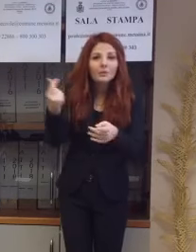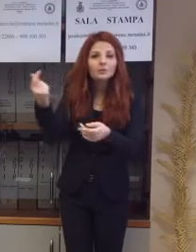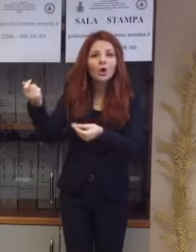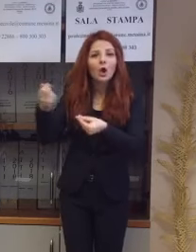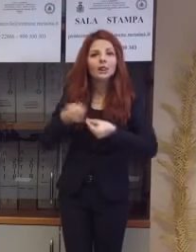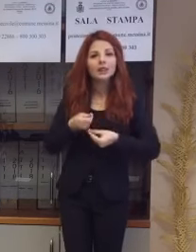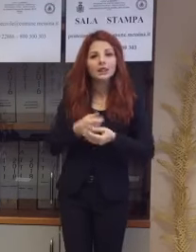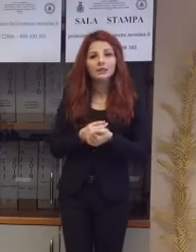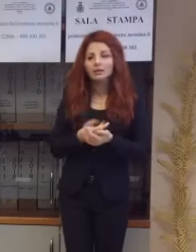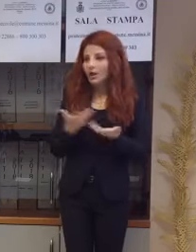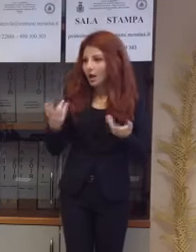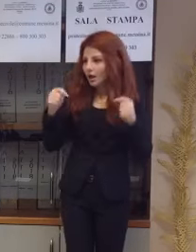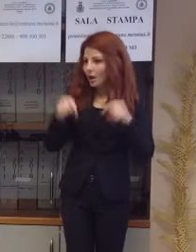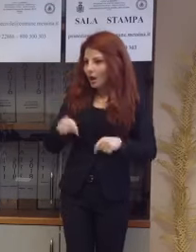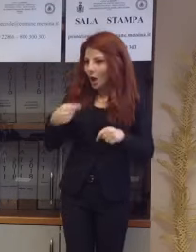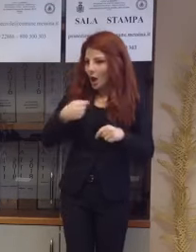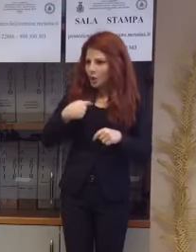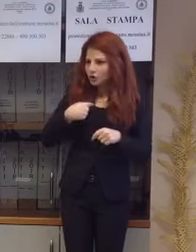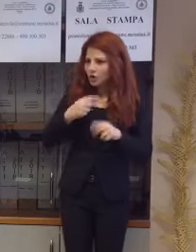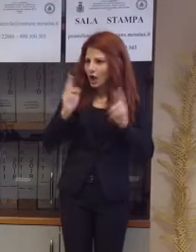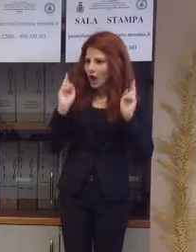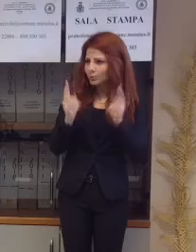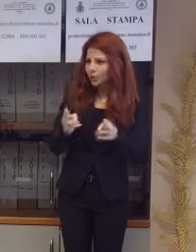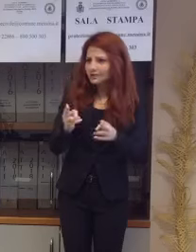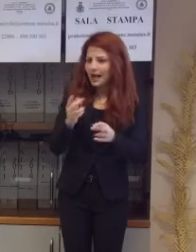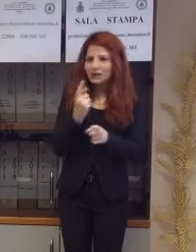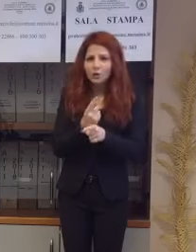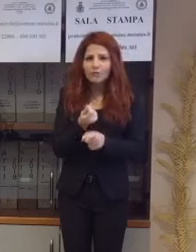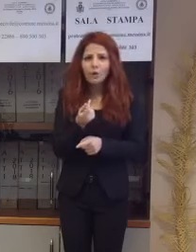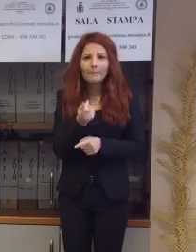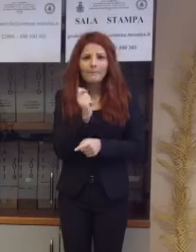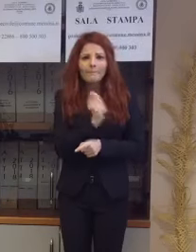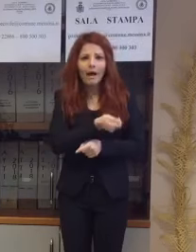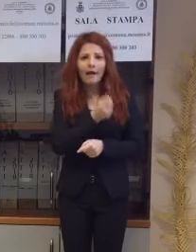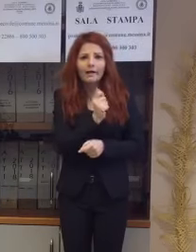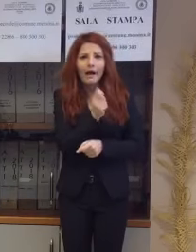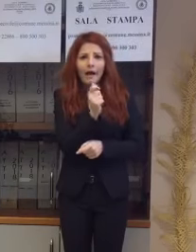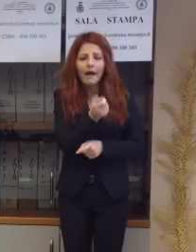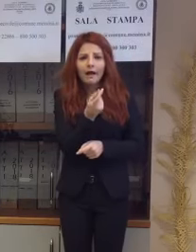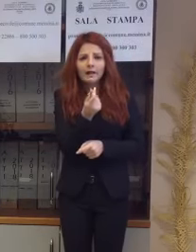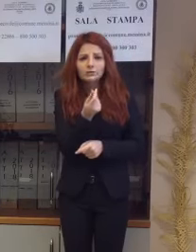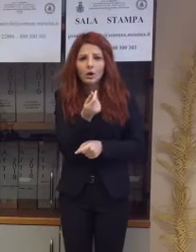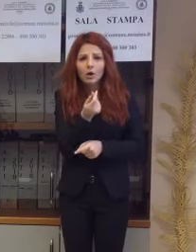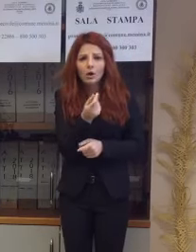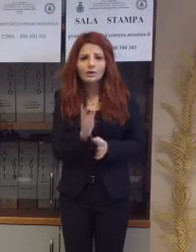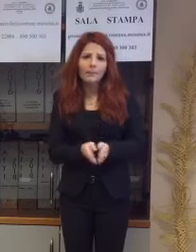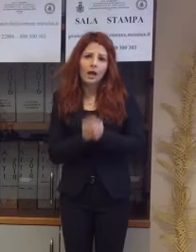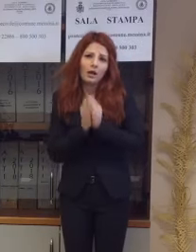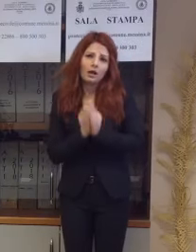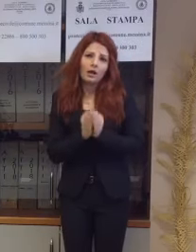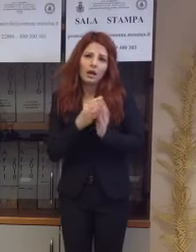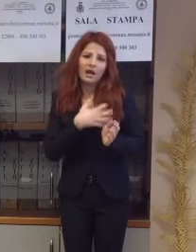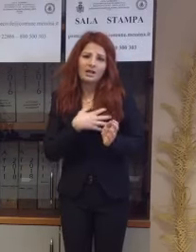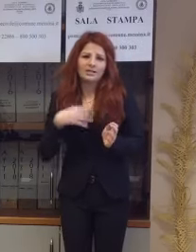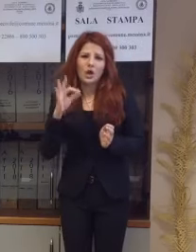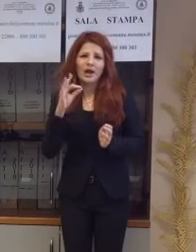pedaggio dell'autostrada. Amico assessore Falcone, ma questa